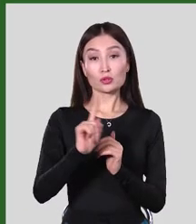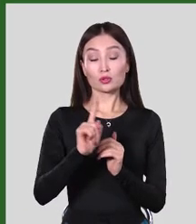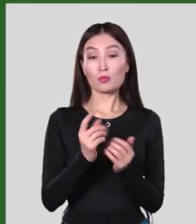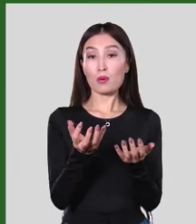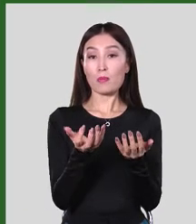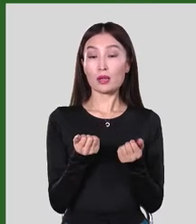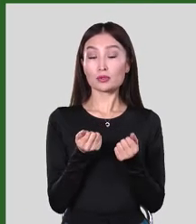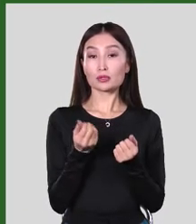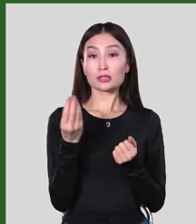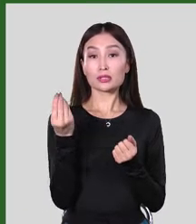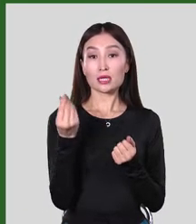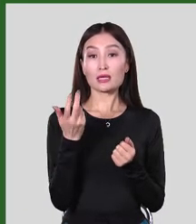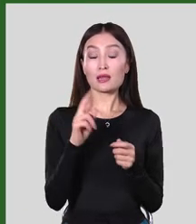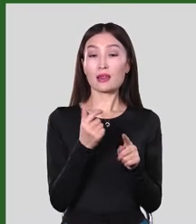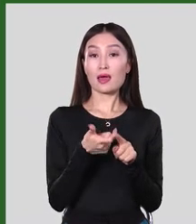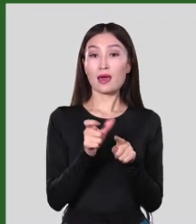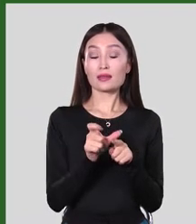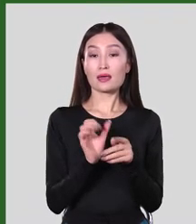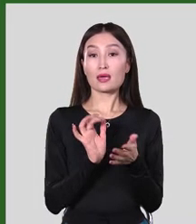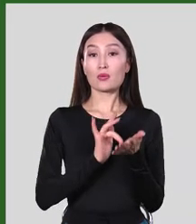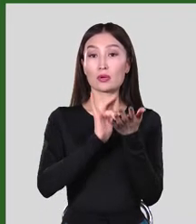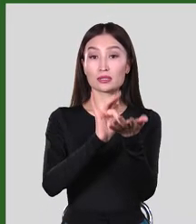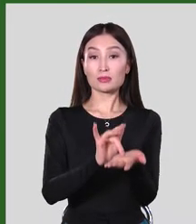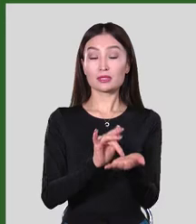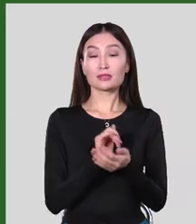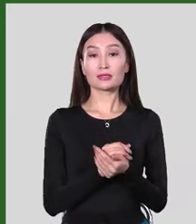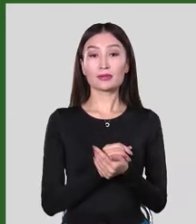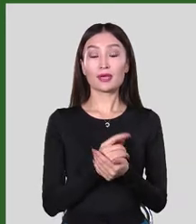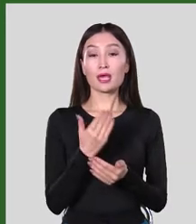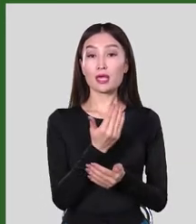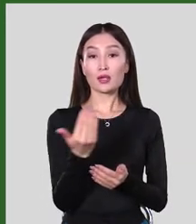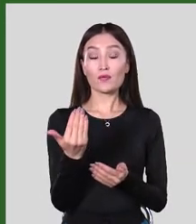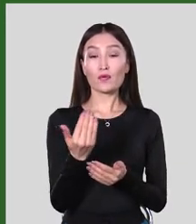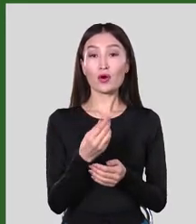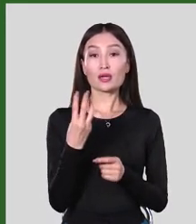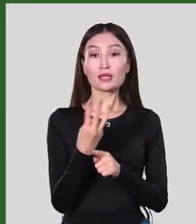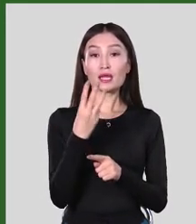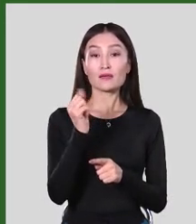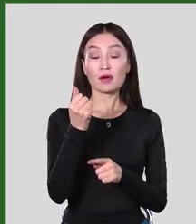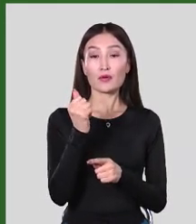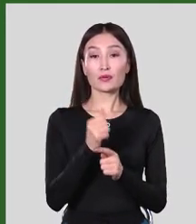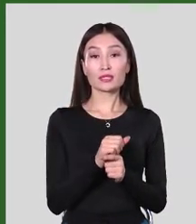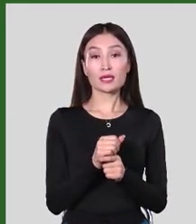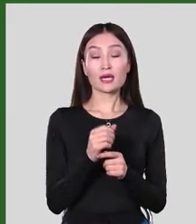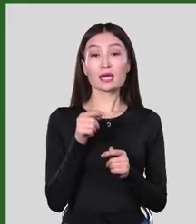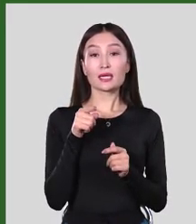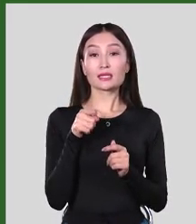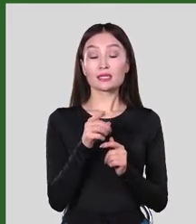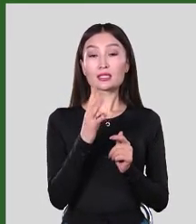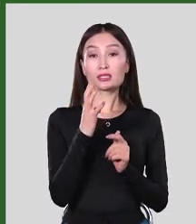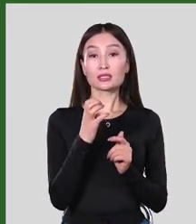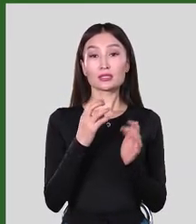чтобы получить средства для этой экспедиции. И вот 3